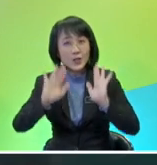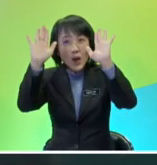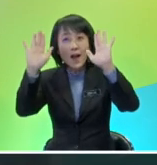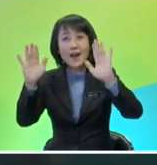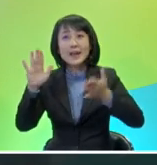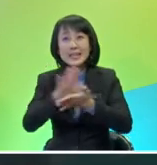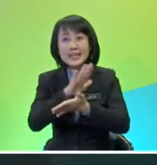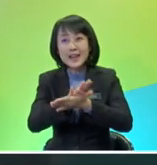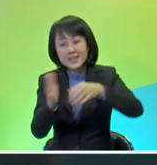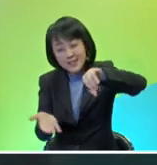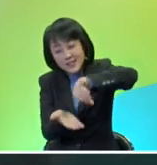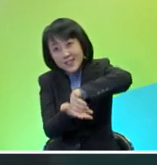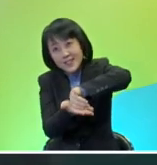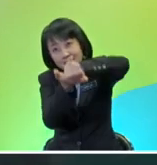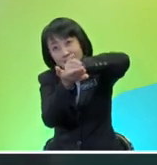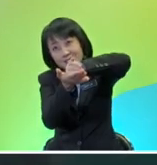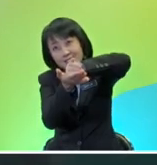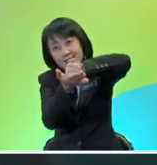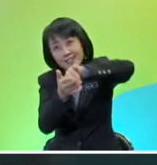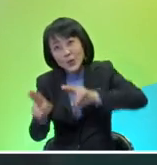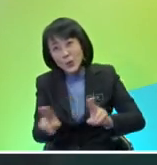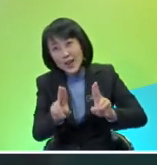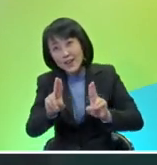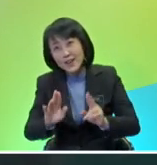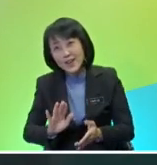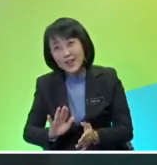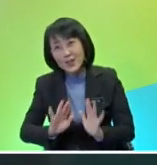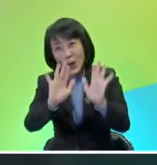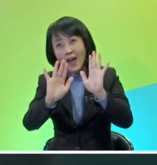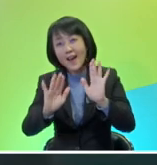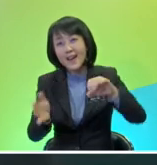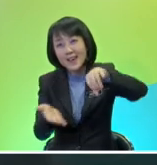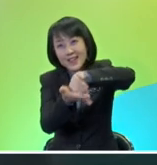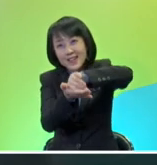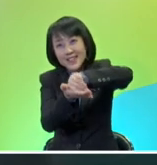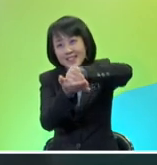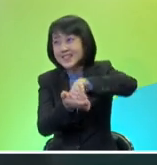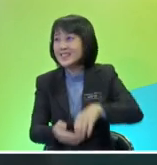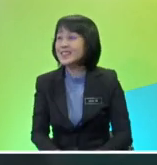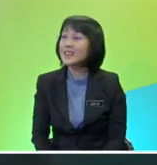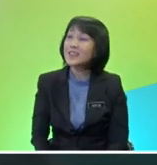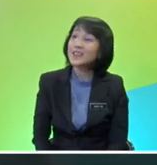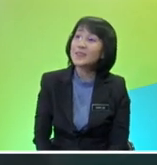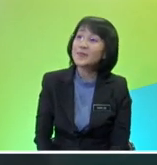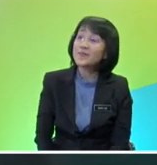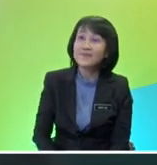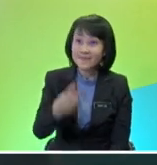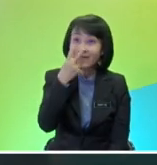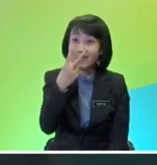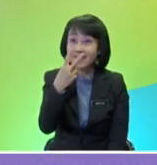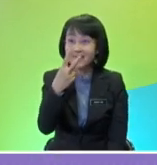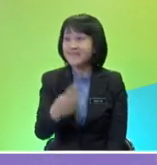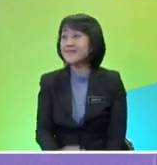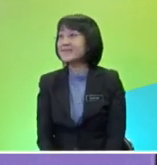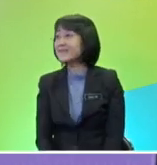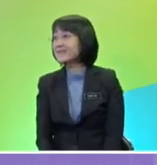Dan satu lagi. Kita tuang air ke dalam gelas ni. Okey, saya pun tuang ke? Okey, saya tuang. Okey, cikgu saya tuang dulu. Saya tolong tuang untuk Akmal juga.